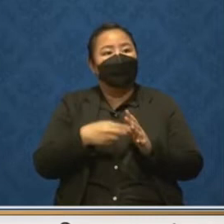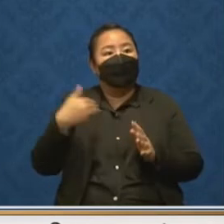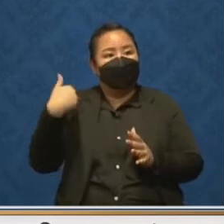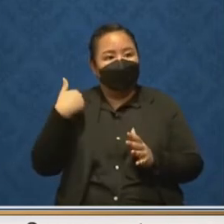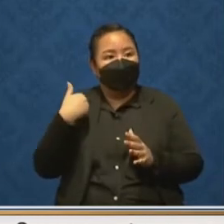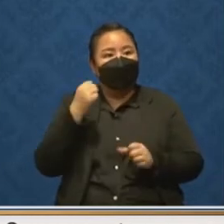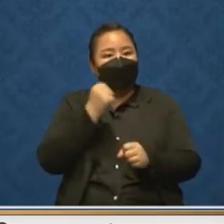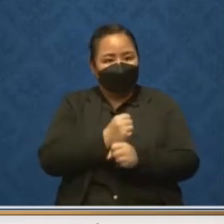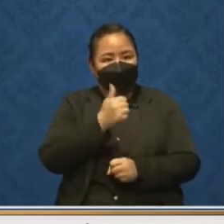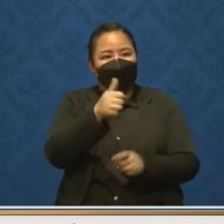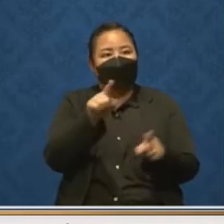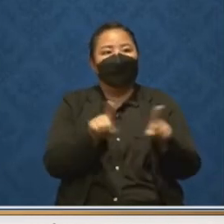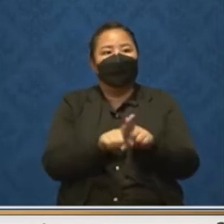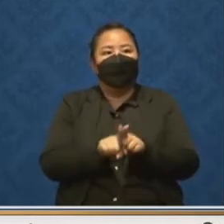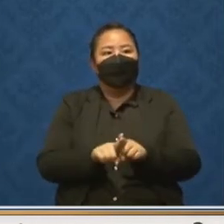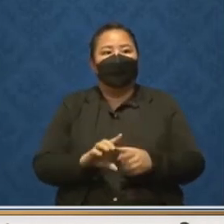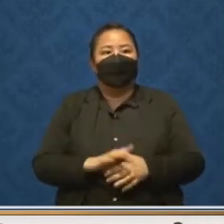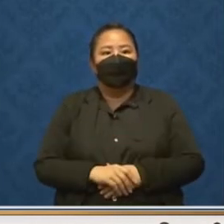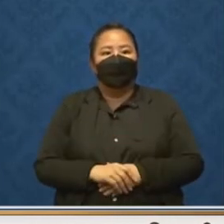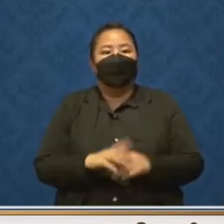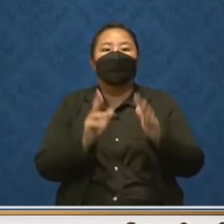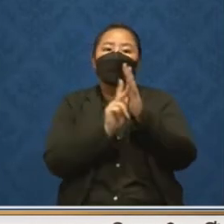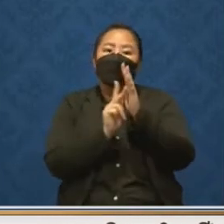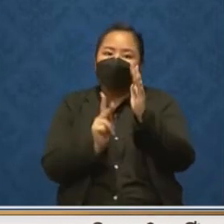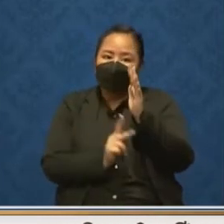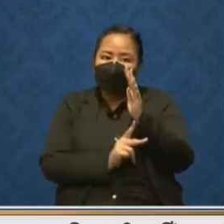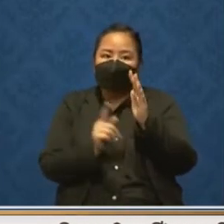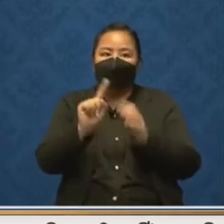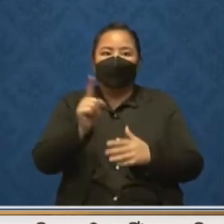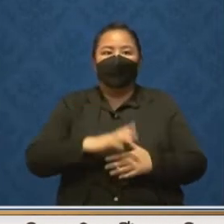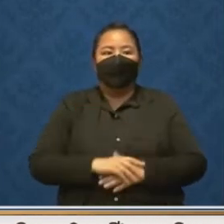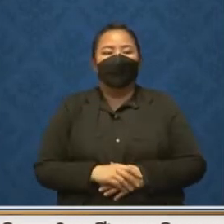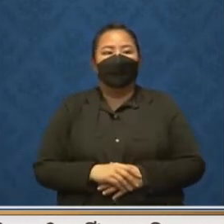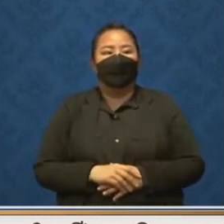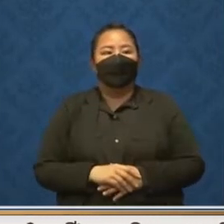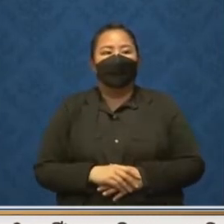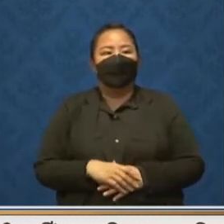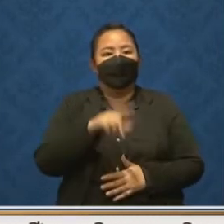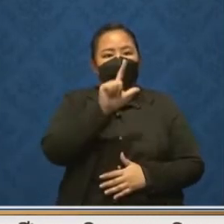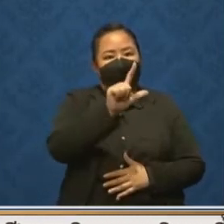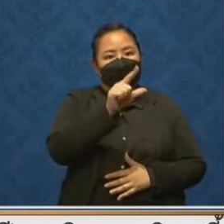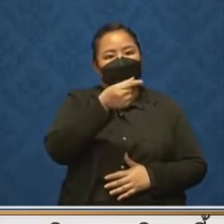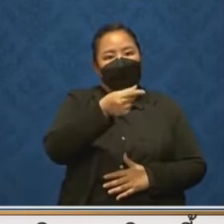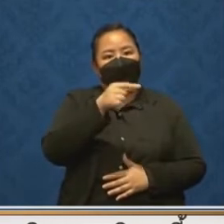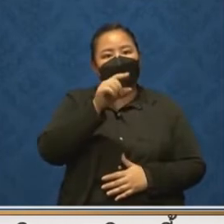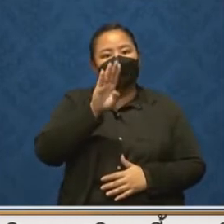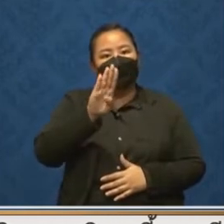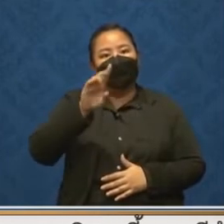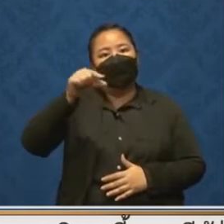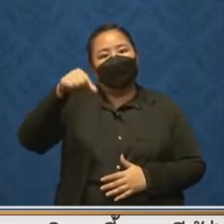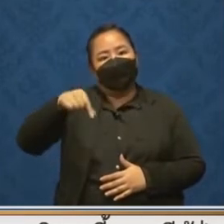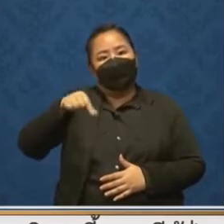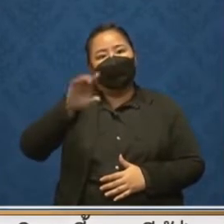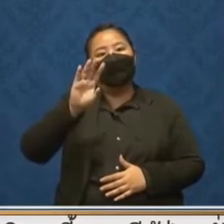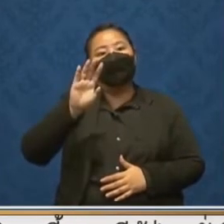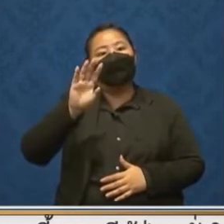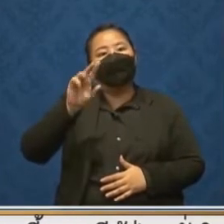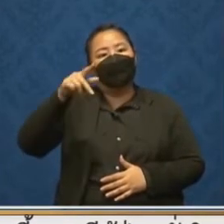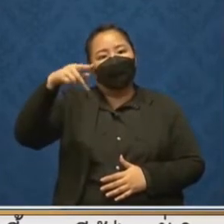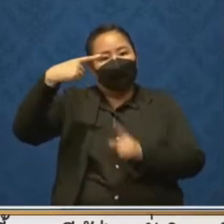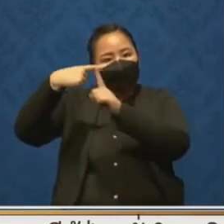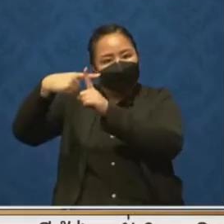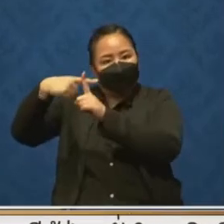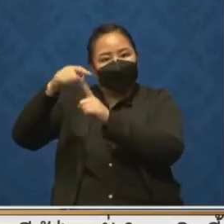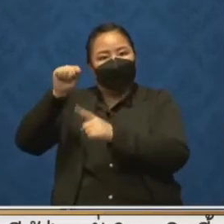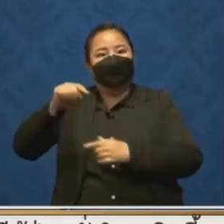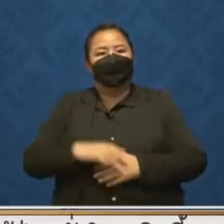ี่ทำสิงนได้โดยเฉพะอย่ยี่ยงกฎหมายที่เราเรีกว่า LGBTQ plus ค่ะซึน